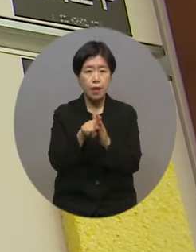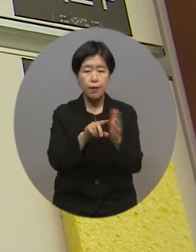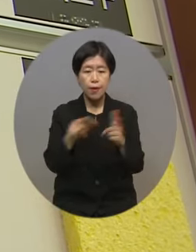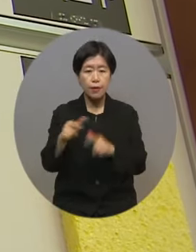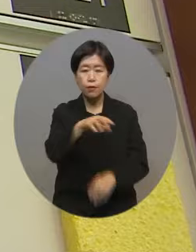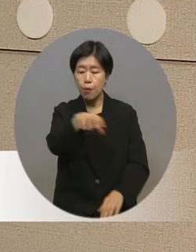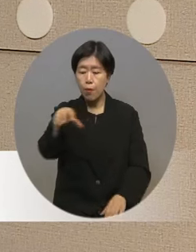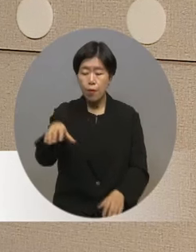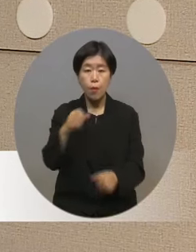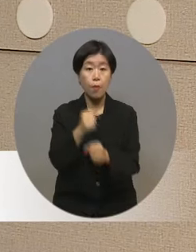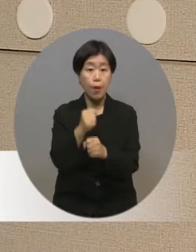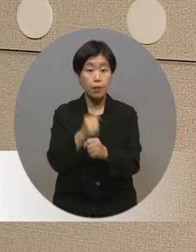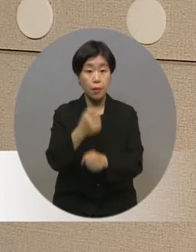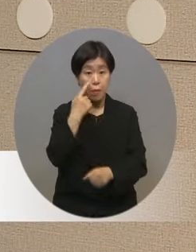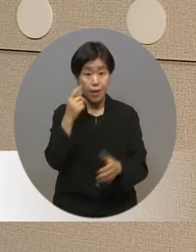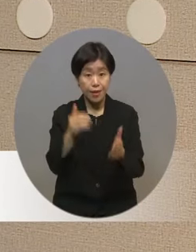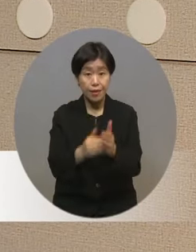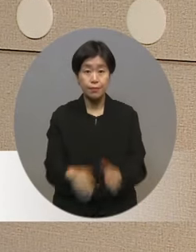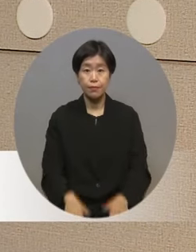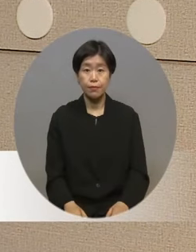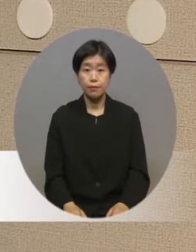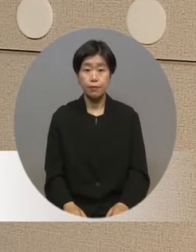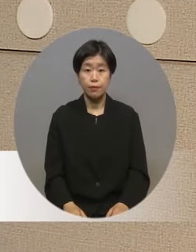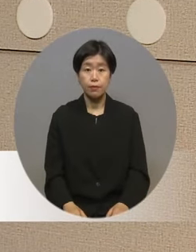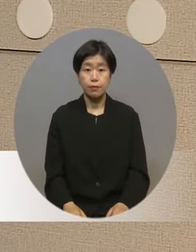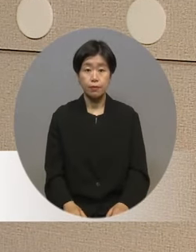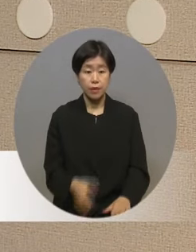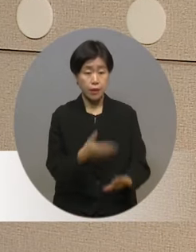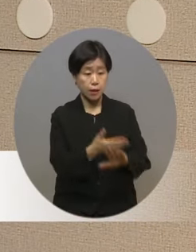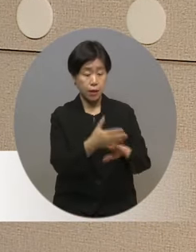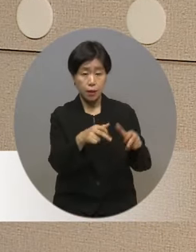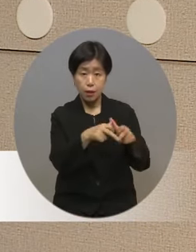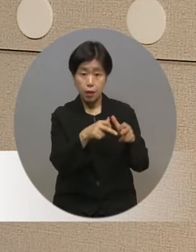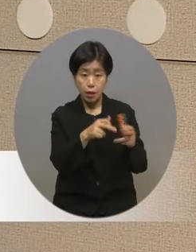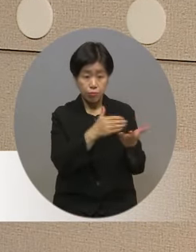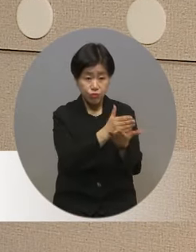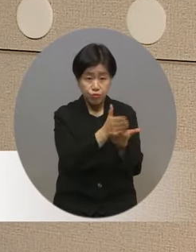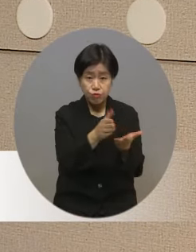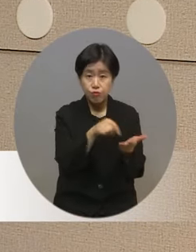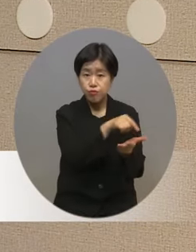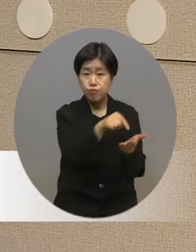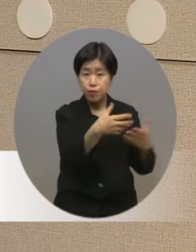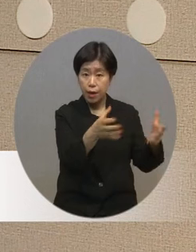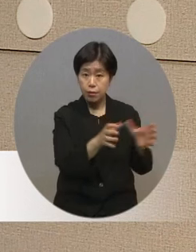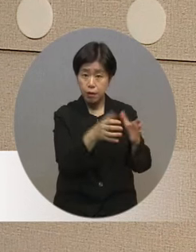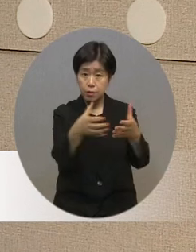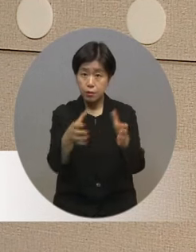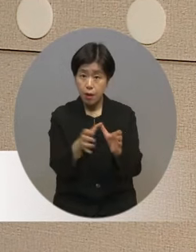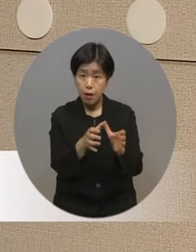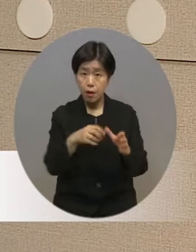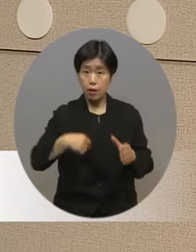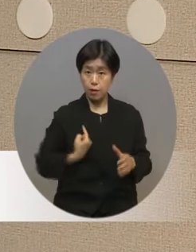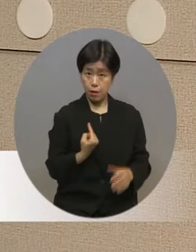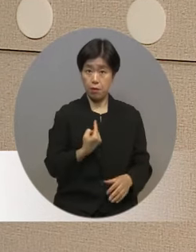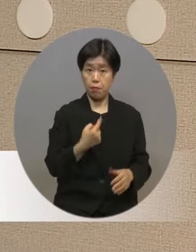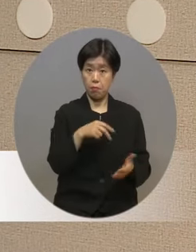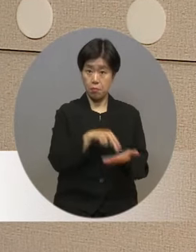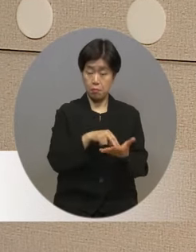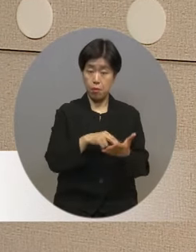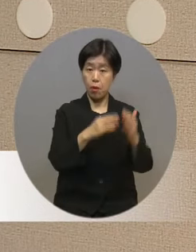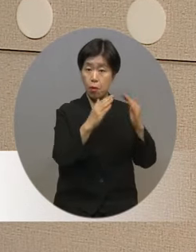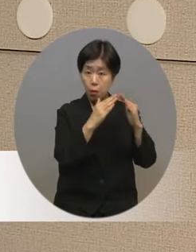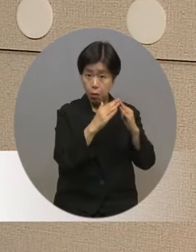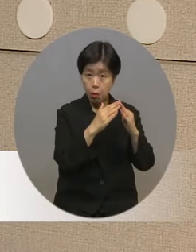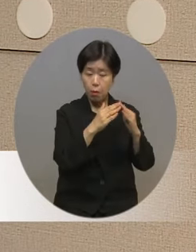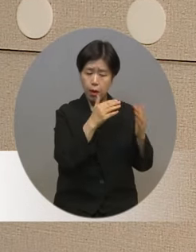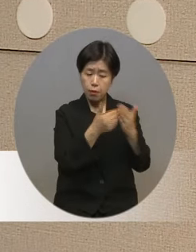구성했습니다. 다른 장애 유형의 기관 단체들에서는 자립홈이나 체험홈 운영을 많이 하고